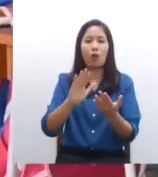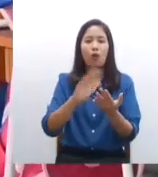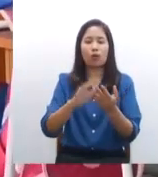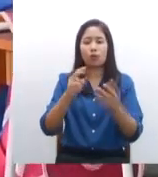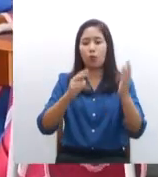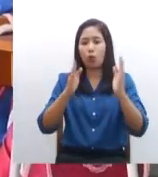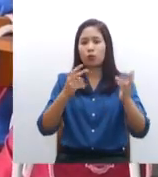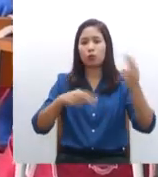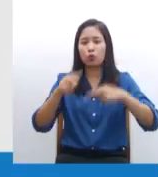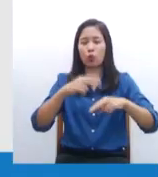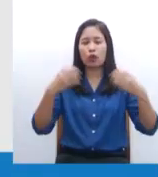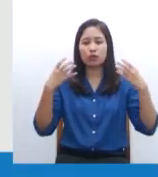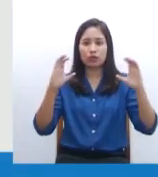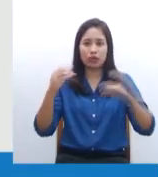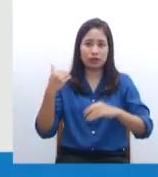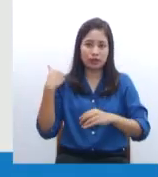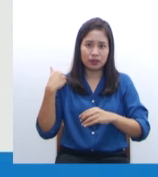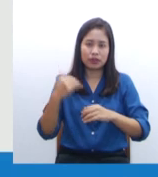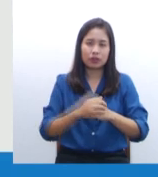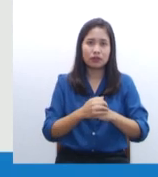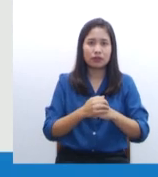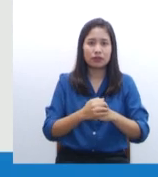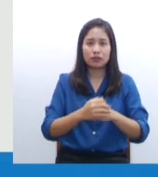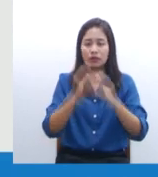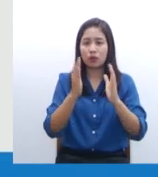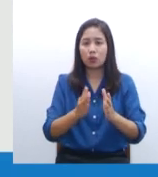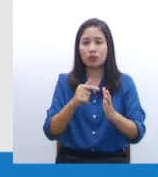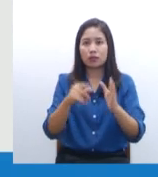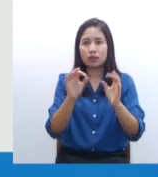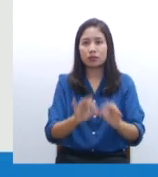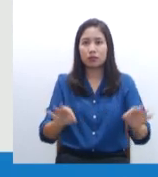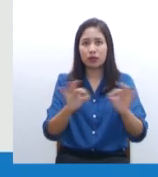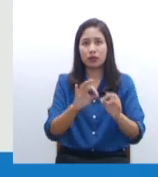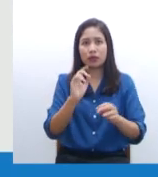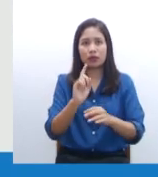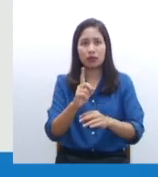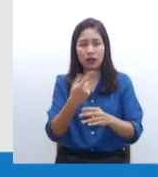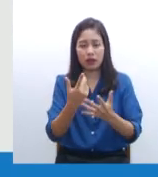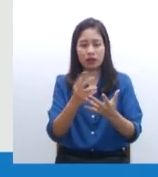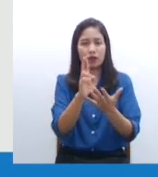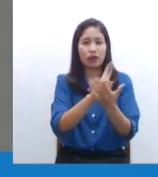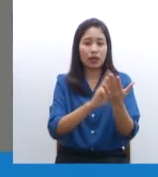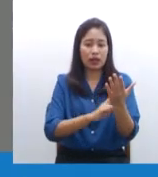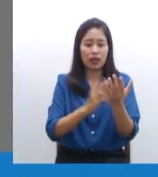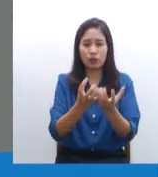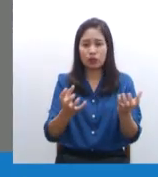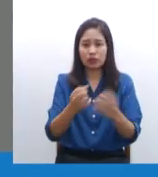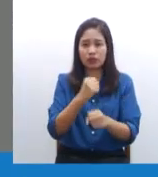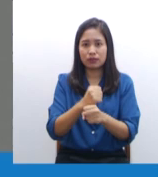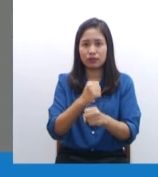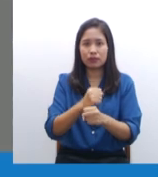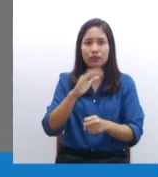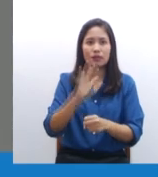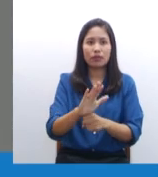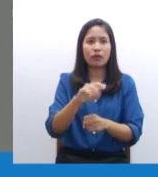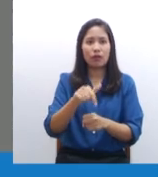การและอีกส่วนหนึ่งที่มีความสำคัญคือการรายงานผลการดำเนินงานของสถานศึกษาตามจุด